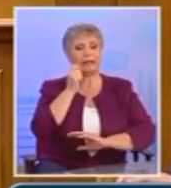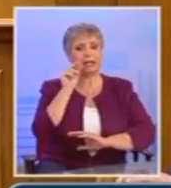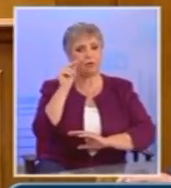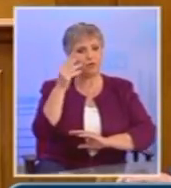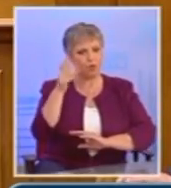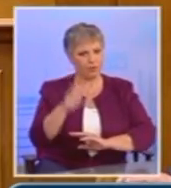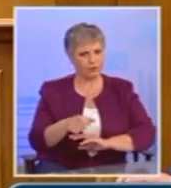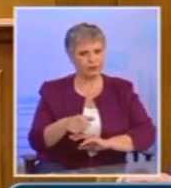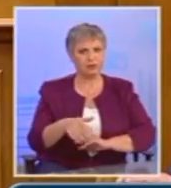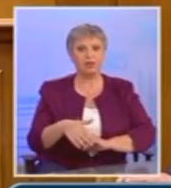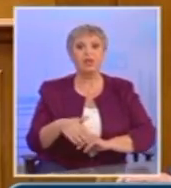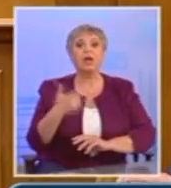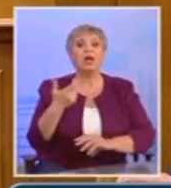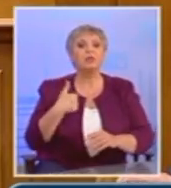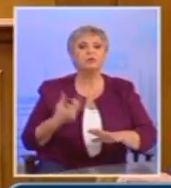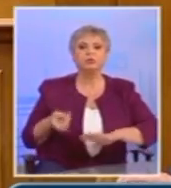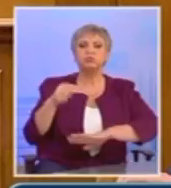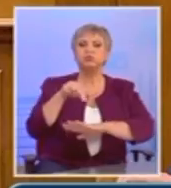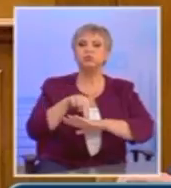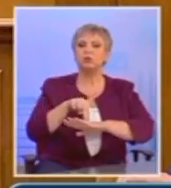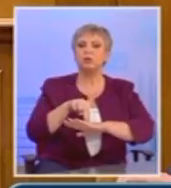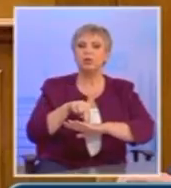ότι ο στόχος της παρέμβασής μου σήμερα